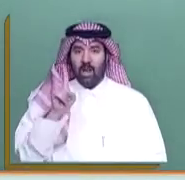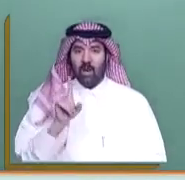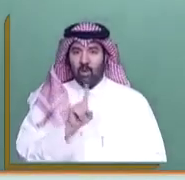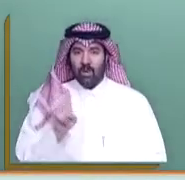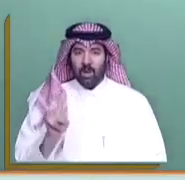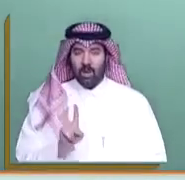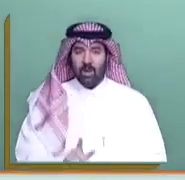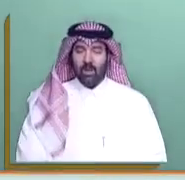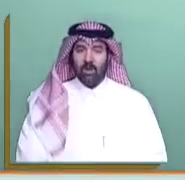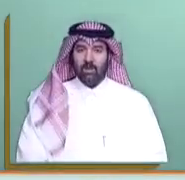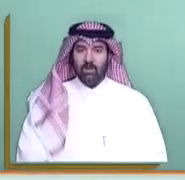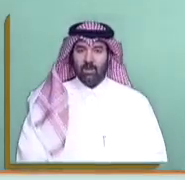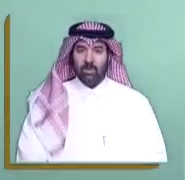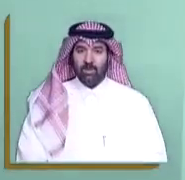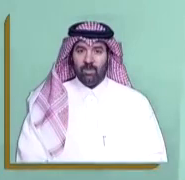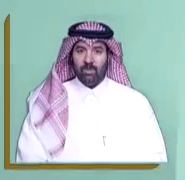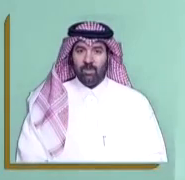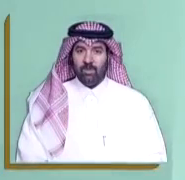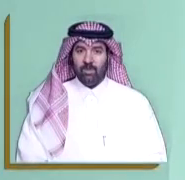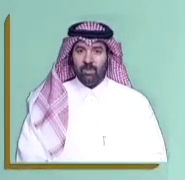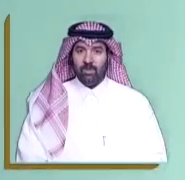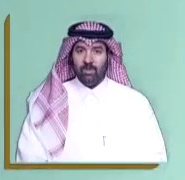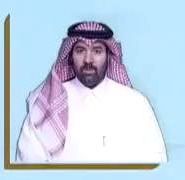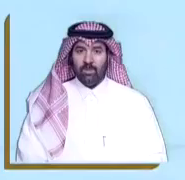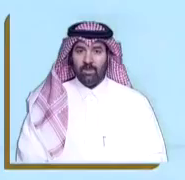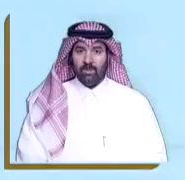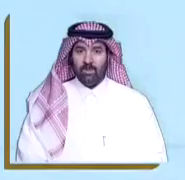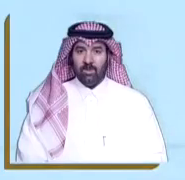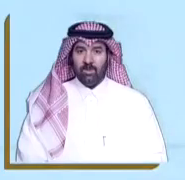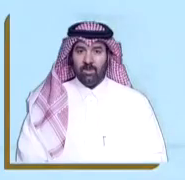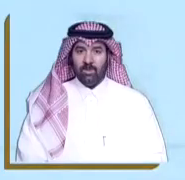لله وإنا إليه راجعون.